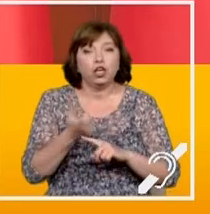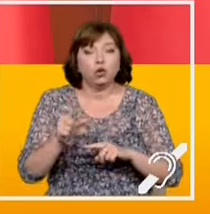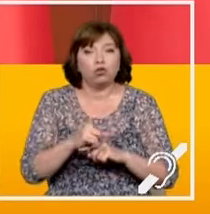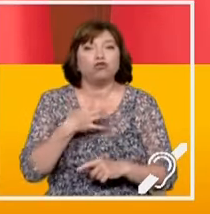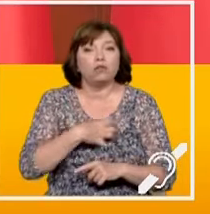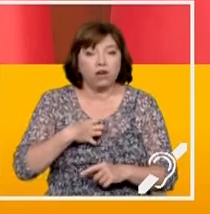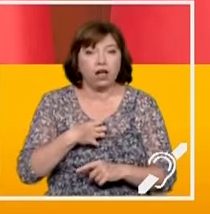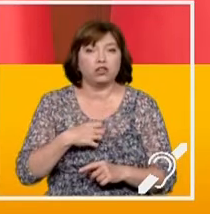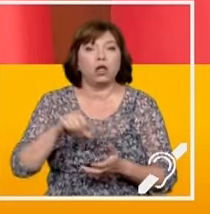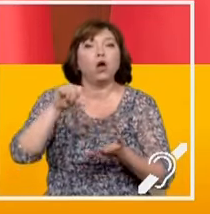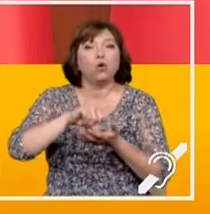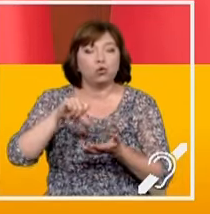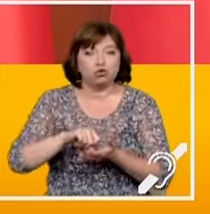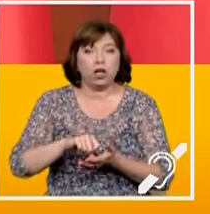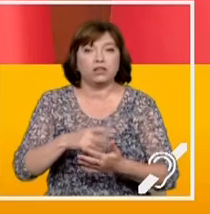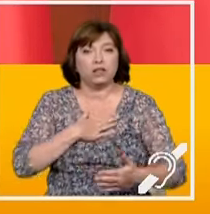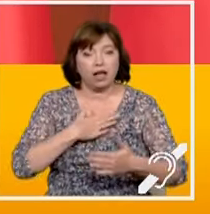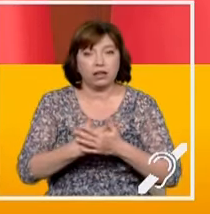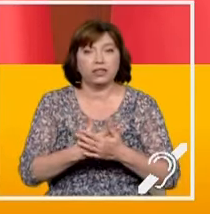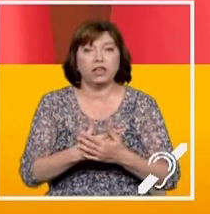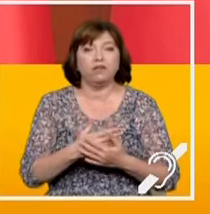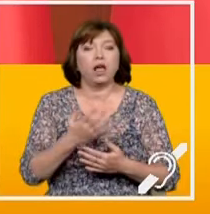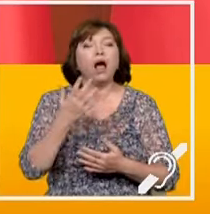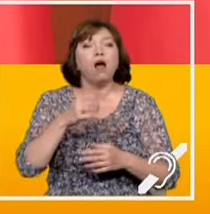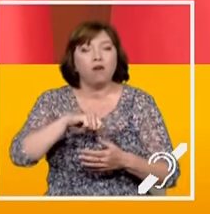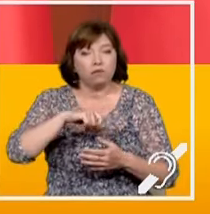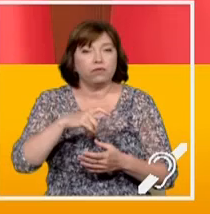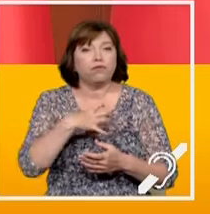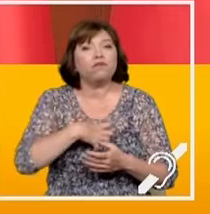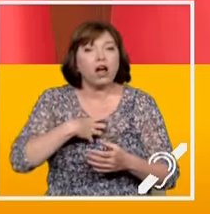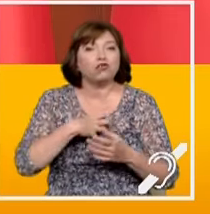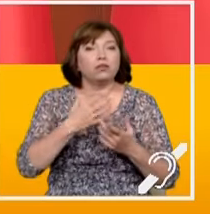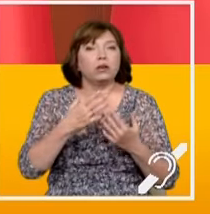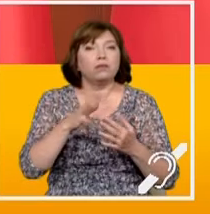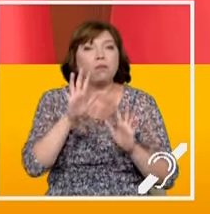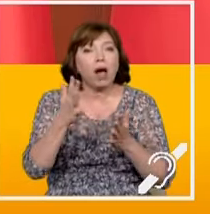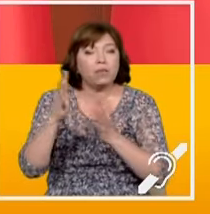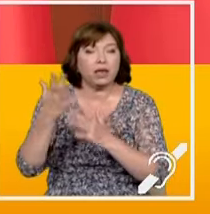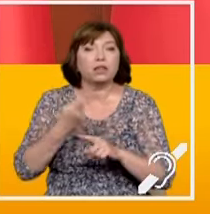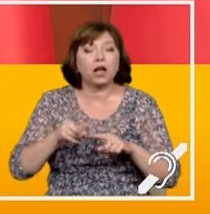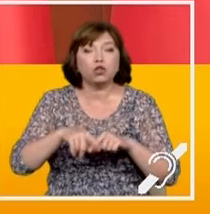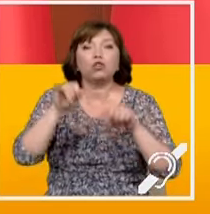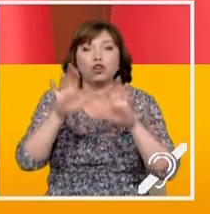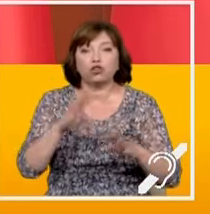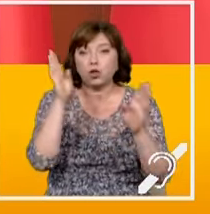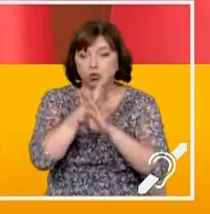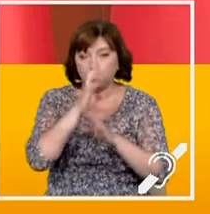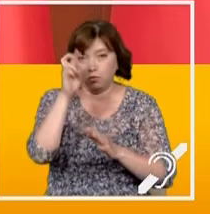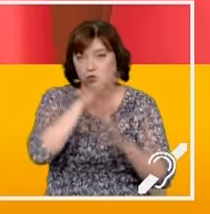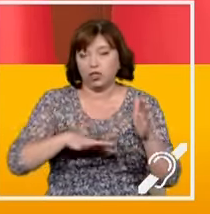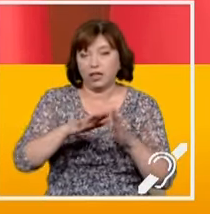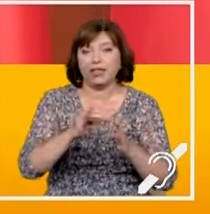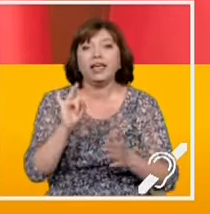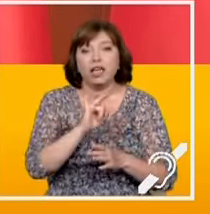important este să participăm activ în momentele cheie care vor defini soarta țării și a poporului